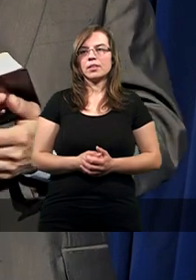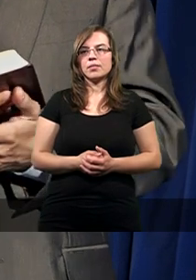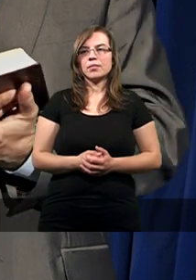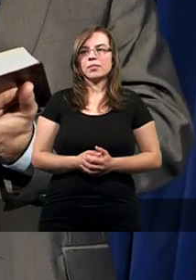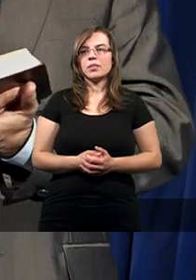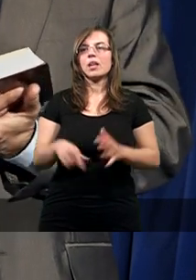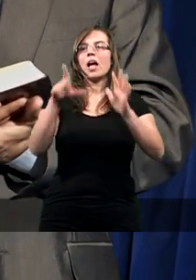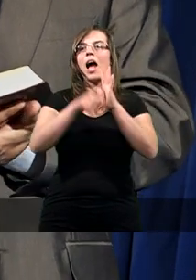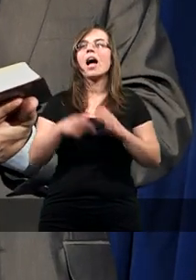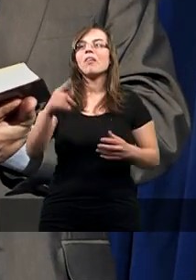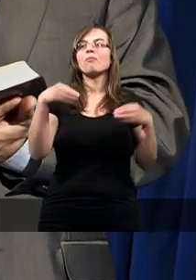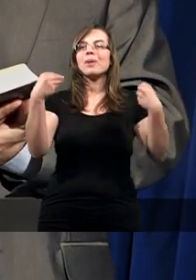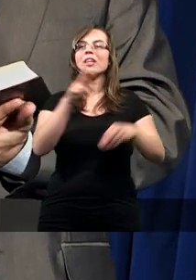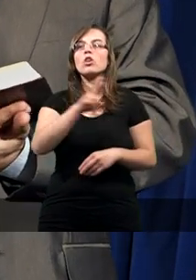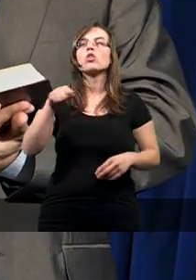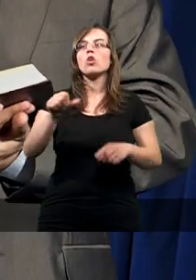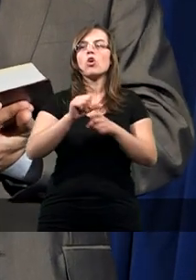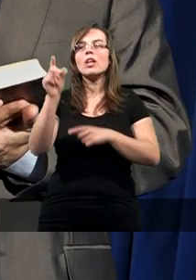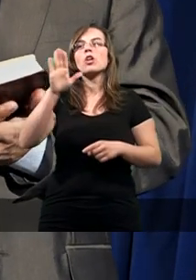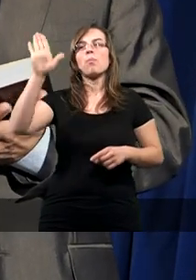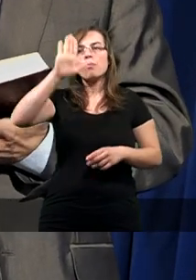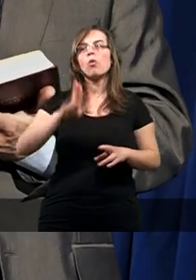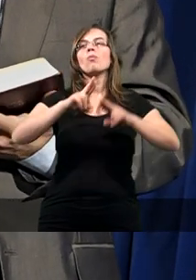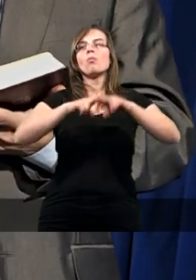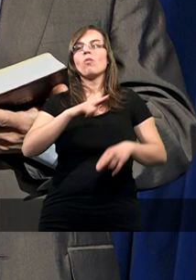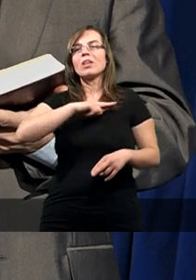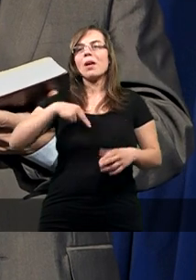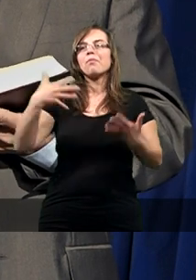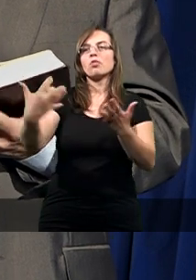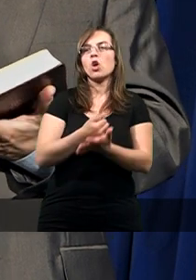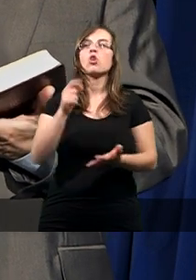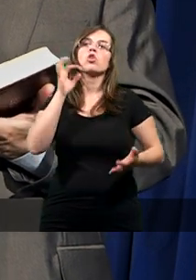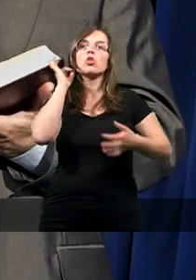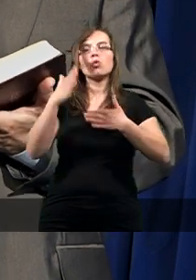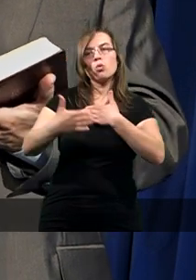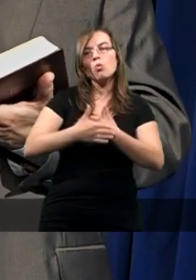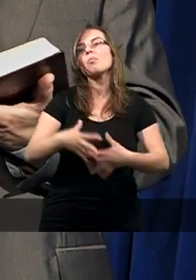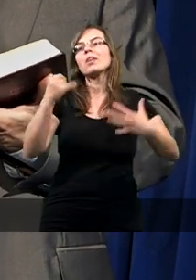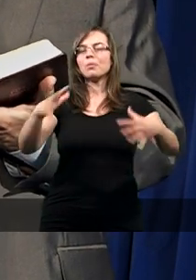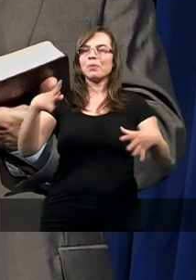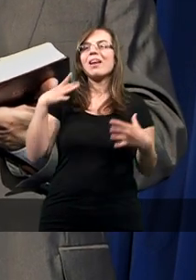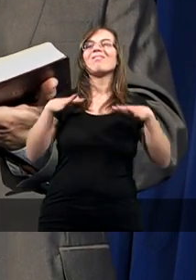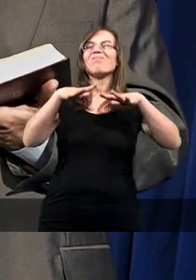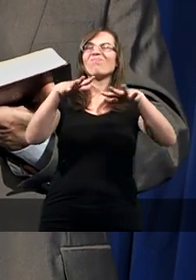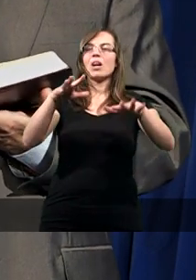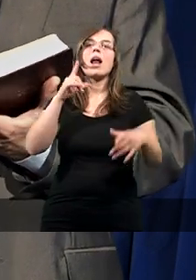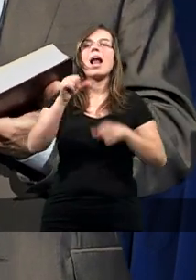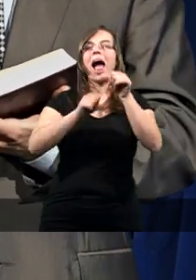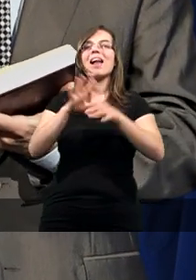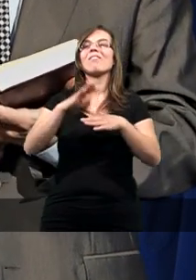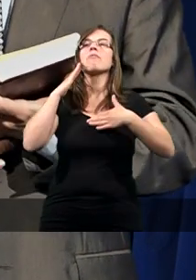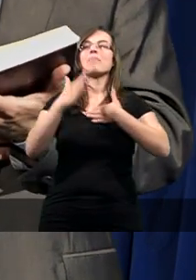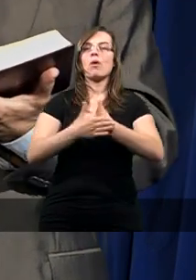years together. Ale wspaniałą rzeczą jest to, że Pan Bóg nam pozwolił wziąć ślub i że przeżyliśmy tyle wspaniałych lat w